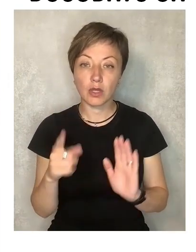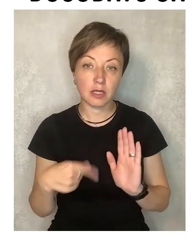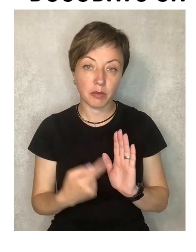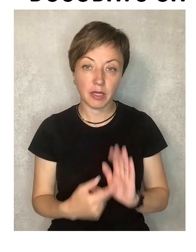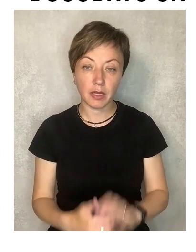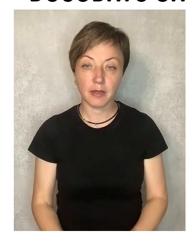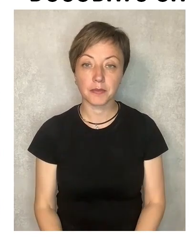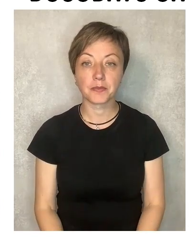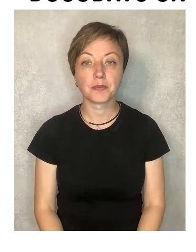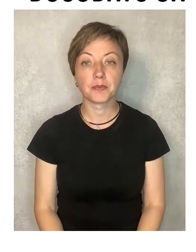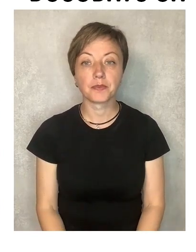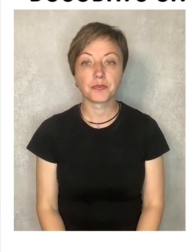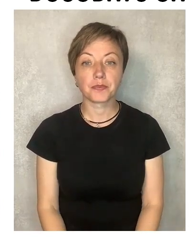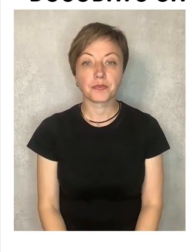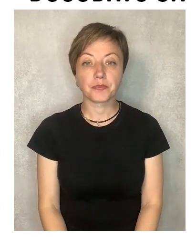якщо.